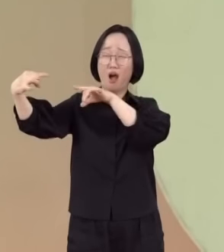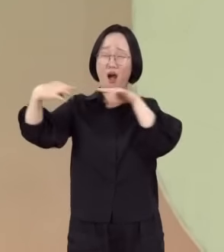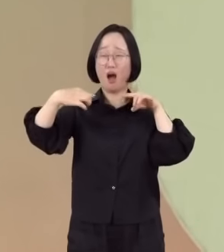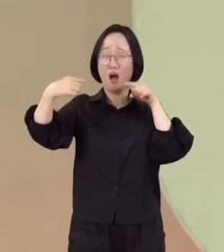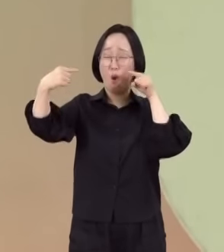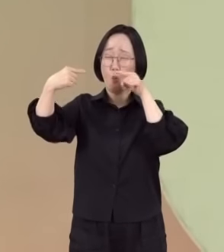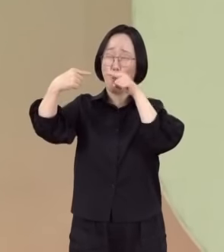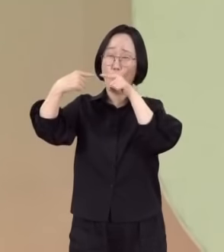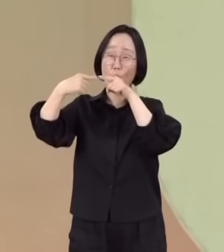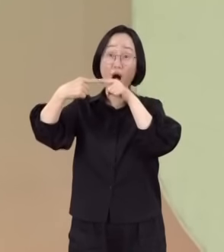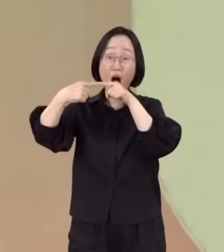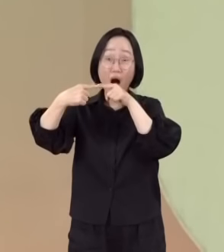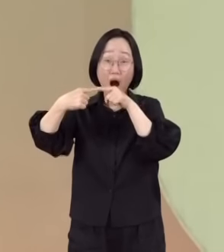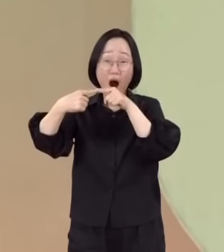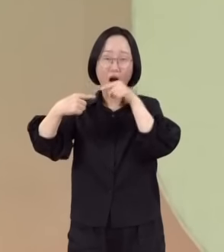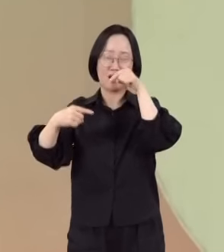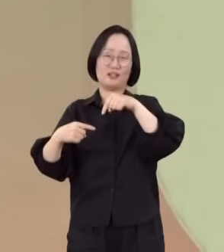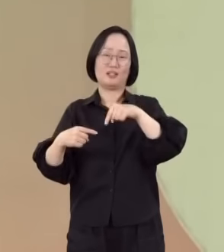감흥